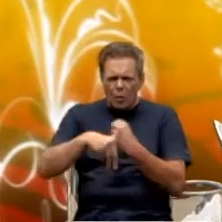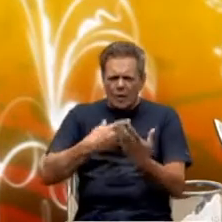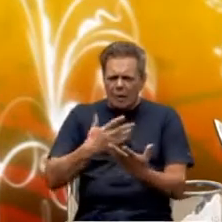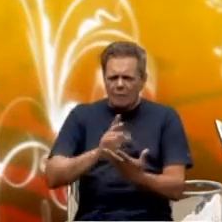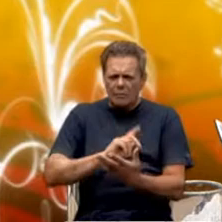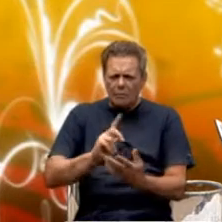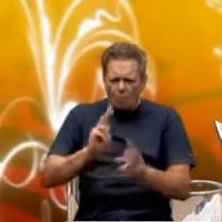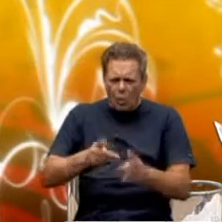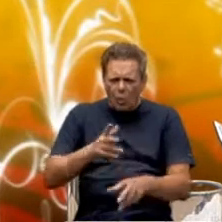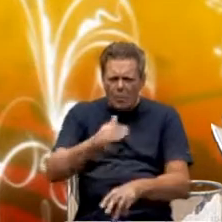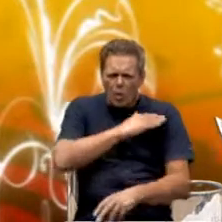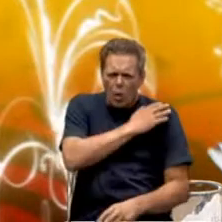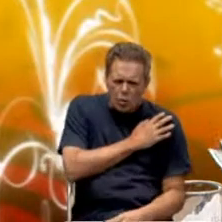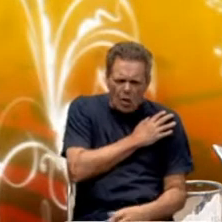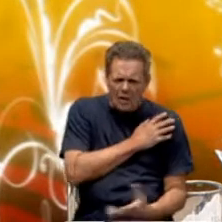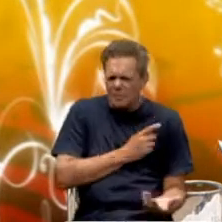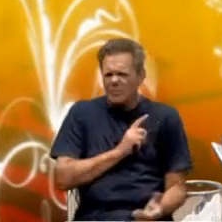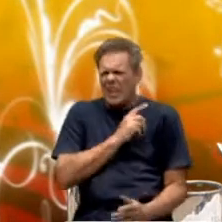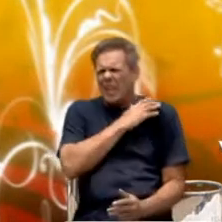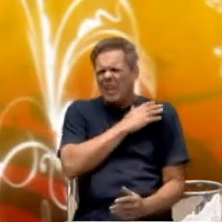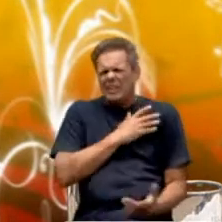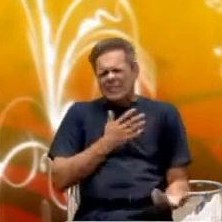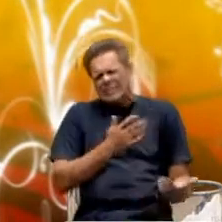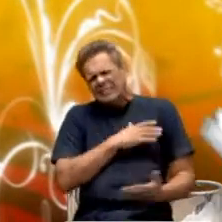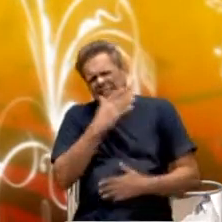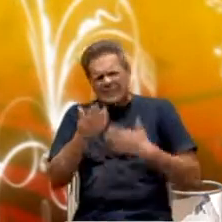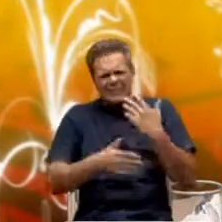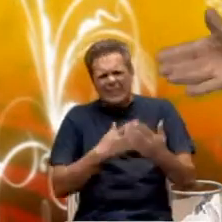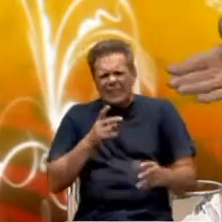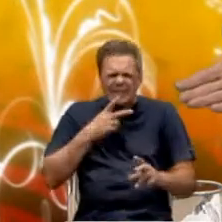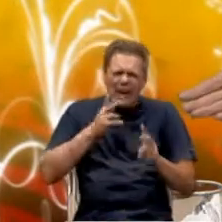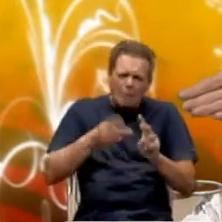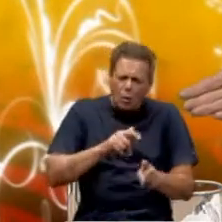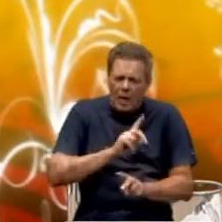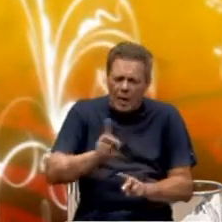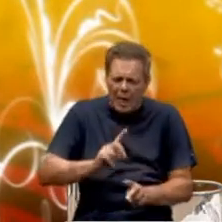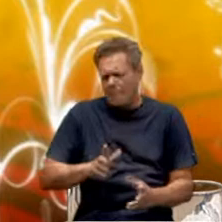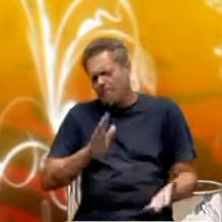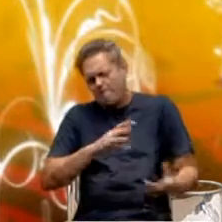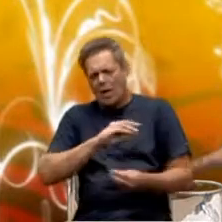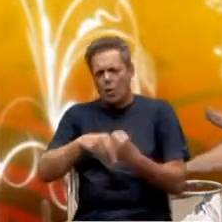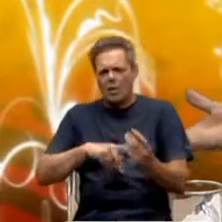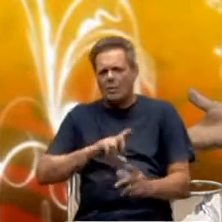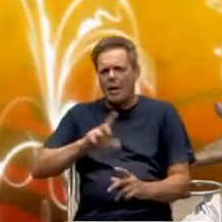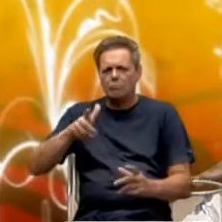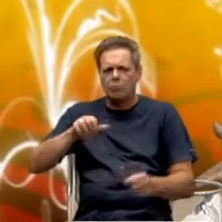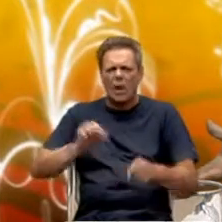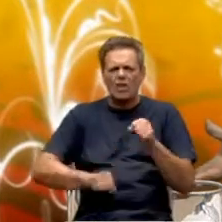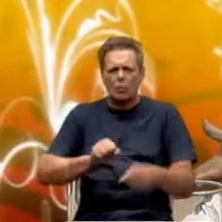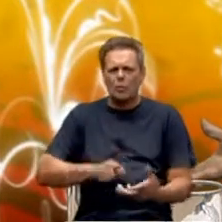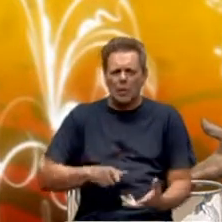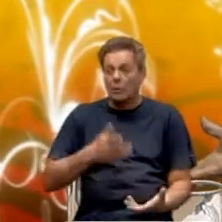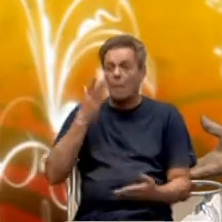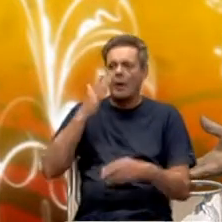oslonac. Jer roditelj je uvijek roditelj. Jel istina? Da. On uvijek ima jedan drugi autoritet prema nama. I na kraju krajeva nije on prebolio